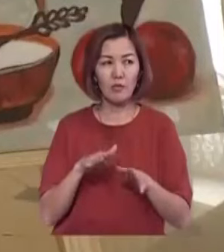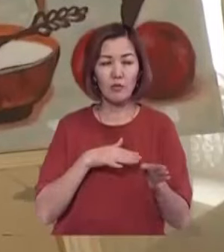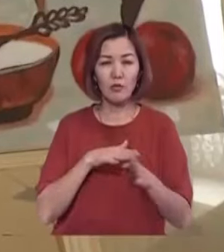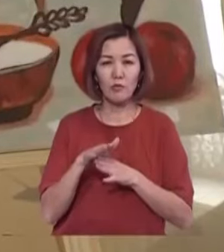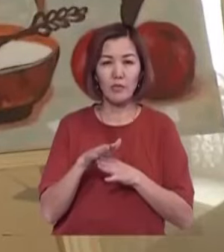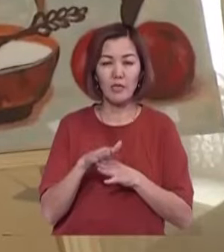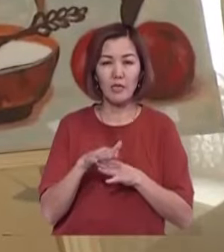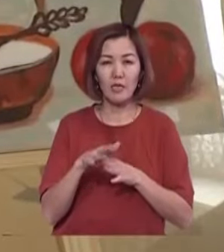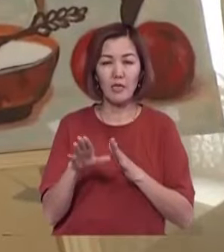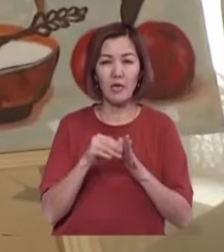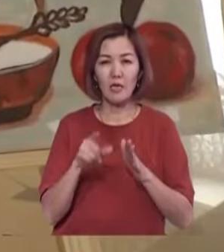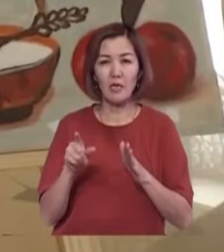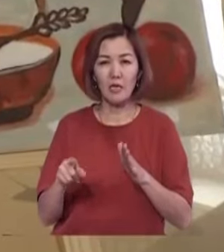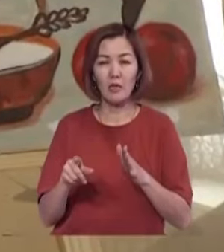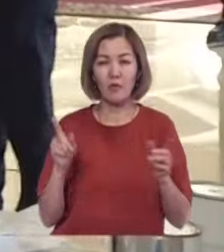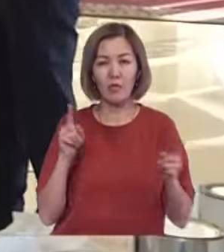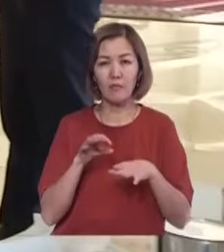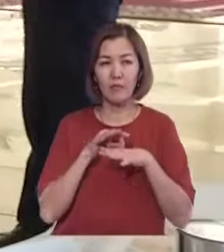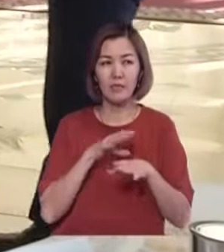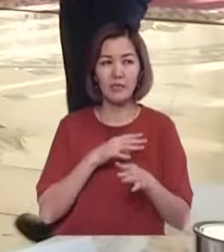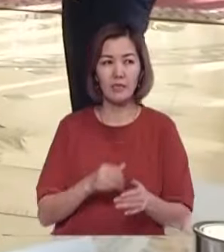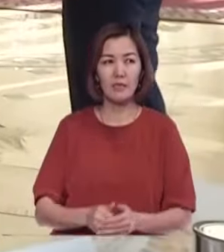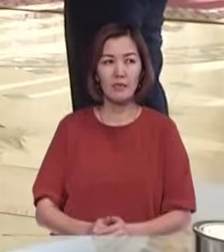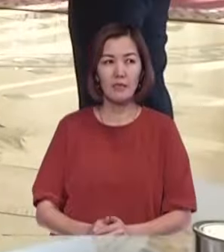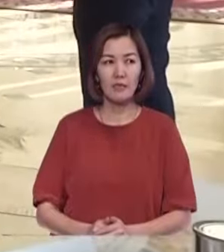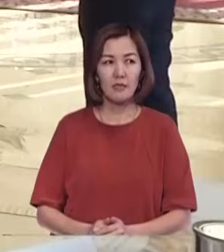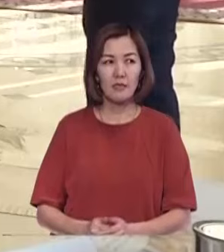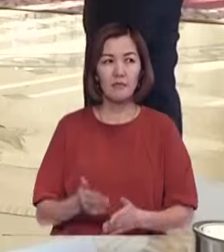жүрген халық қалаулылары бас қосты.